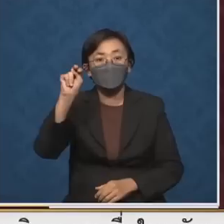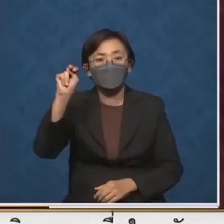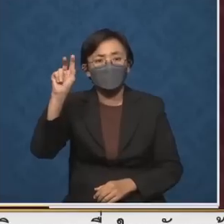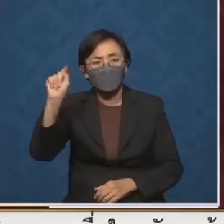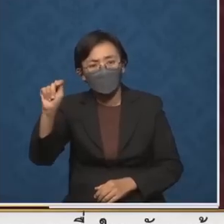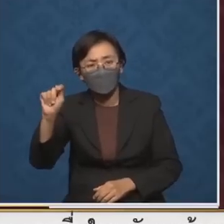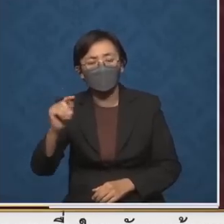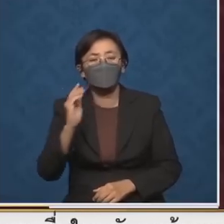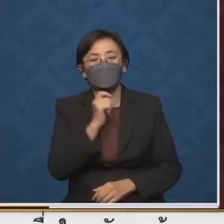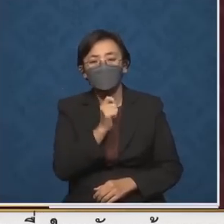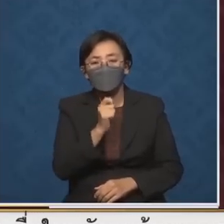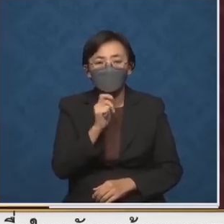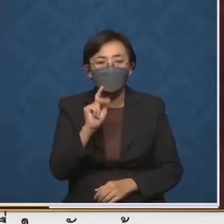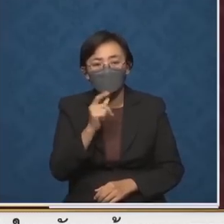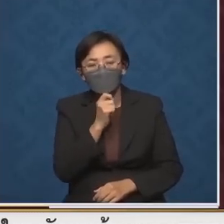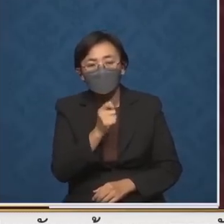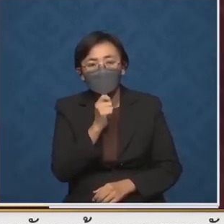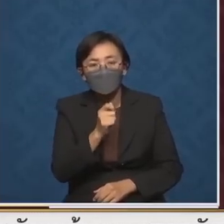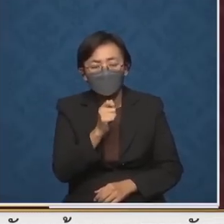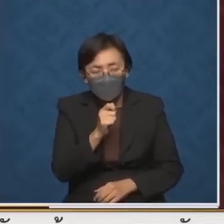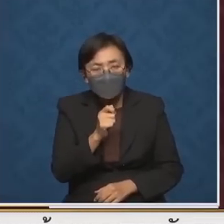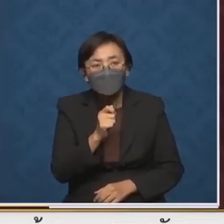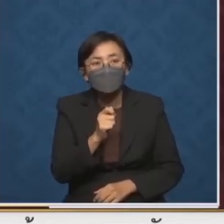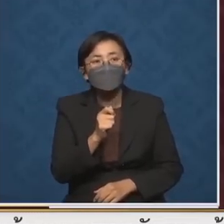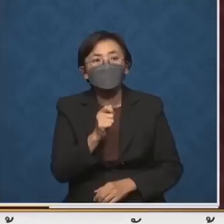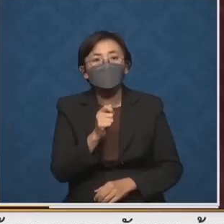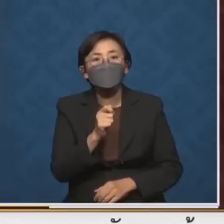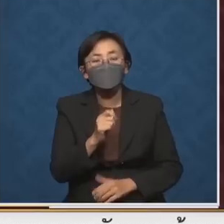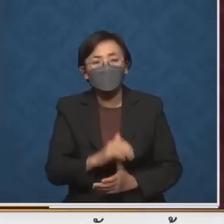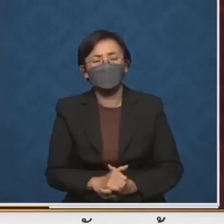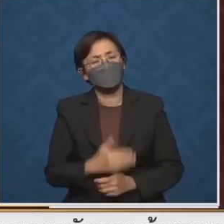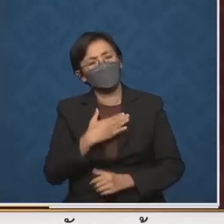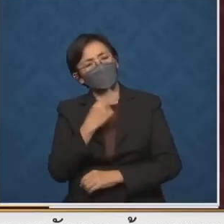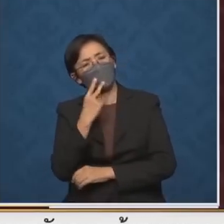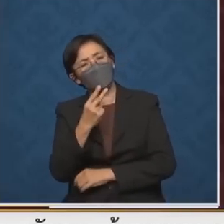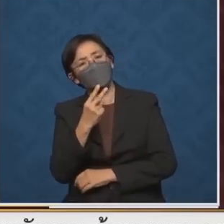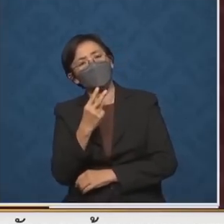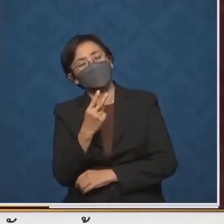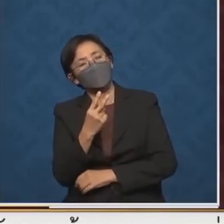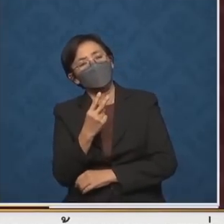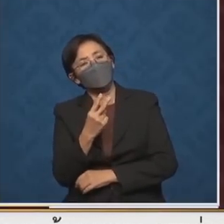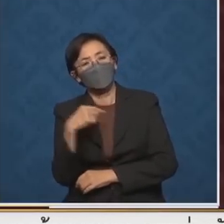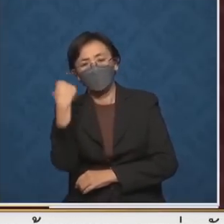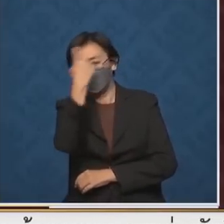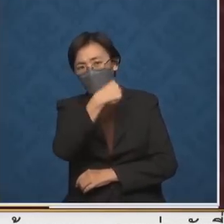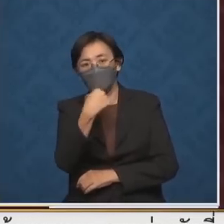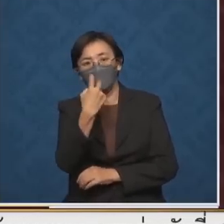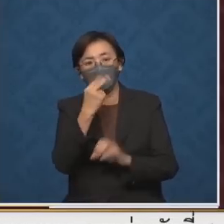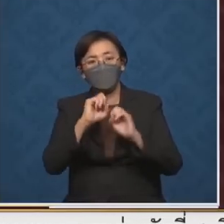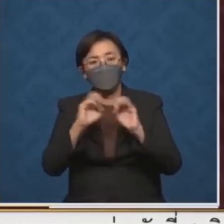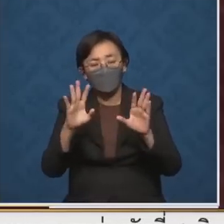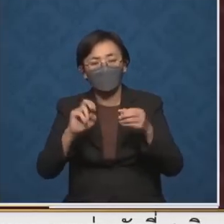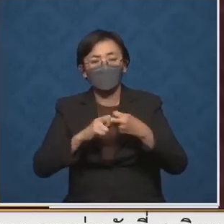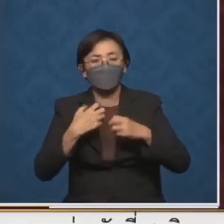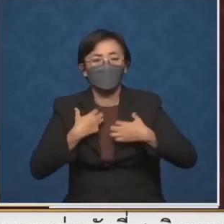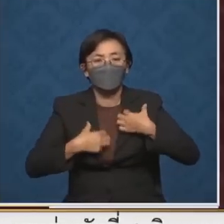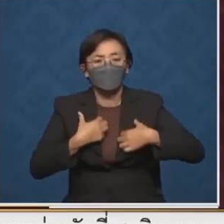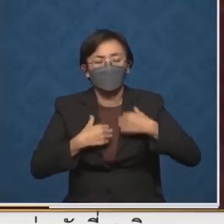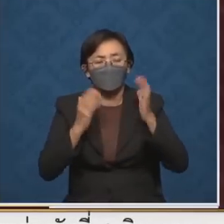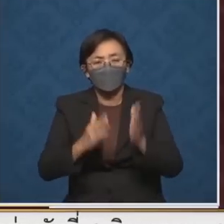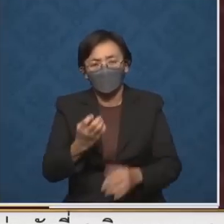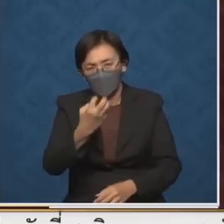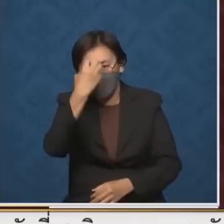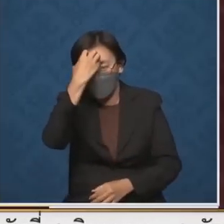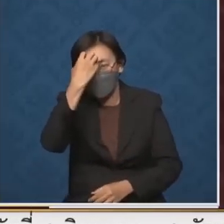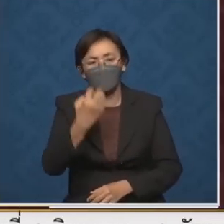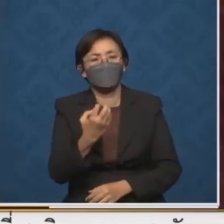อเยอะไปหมดเลยนะ แต่ปากฏบางสื่อก็เปิดหน้าท่าน ผมกนงนกถาเปิดหน้าท่านนะ เด๋ยท่านเรืดร้อนเพรคนกตองบอกโวท่าน